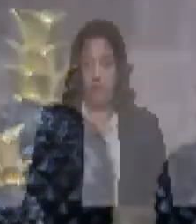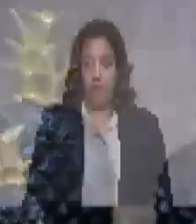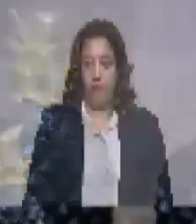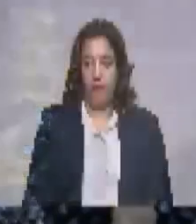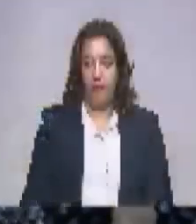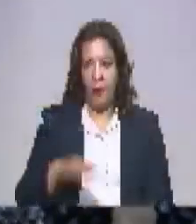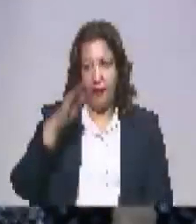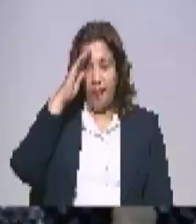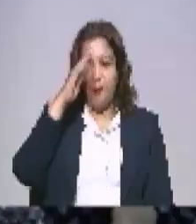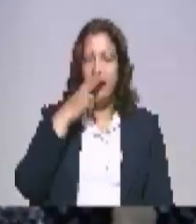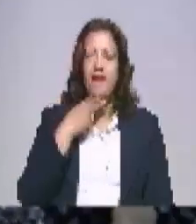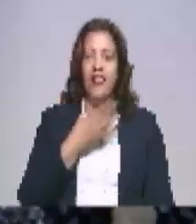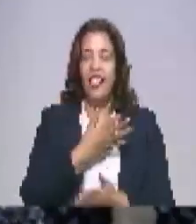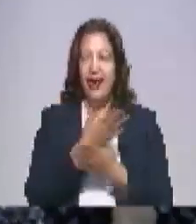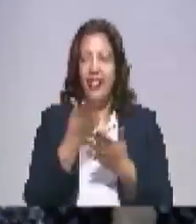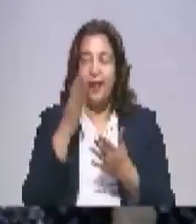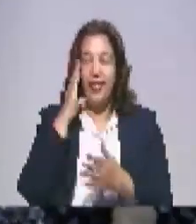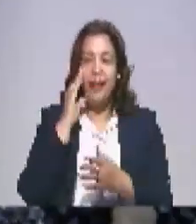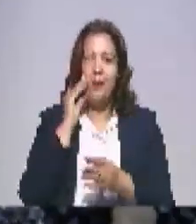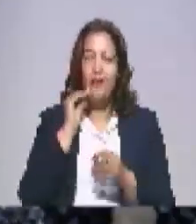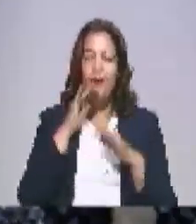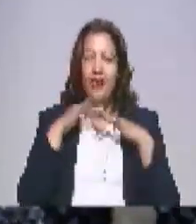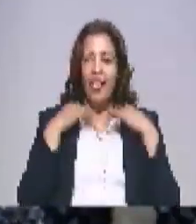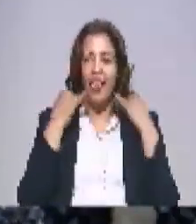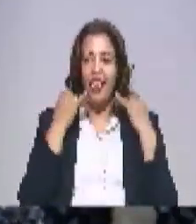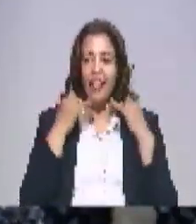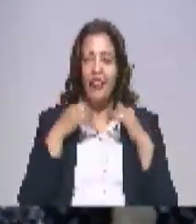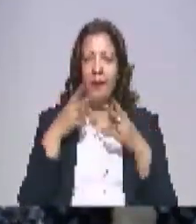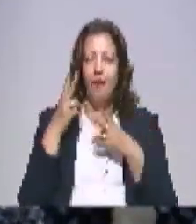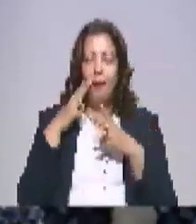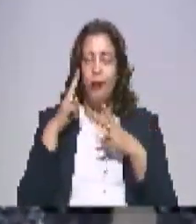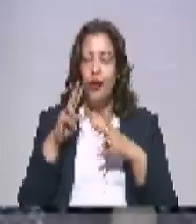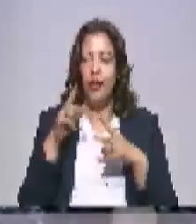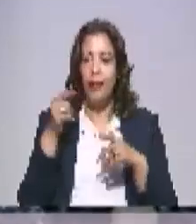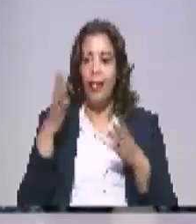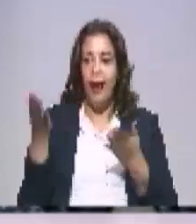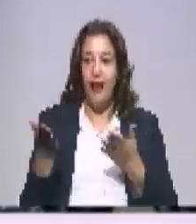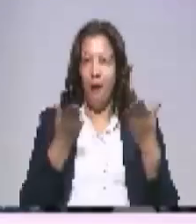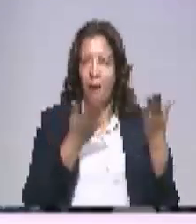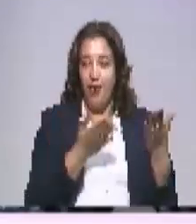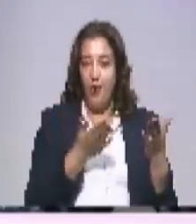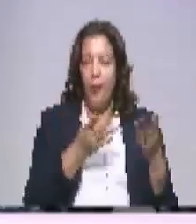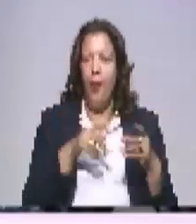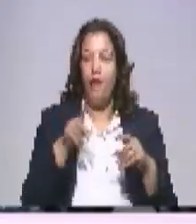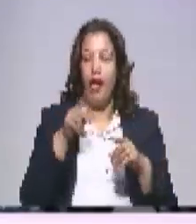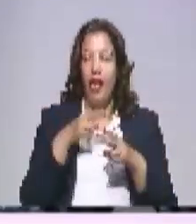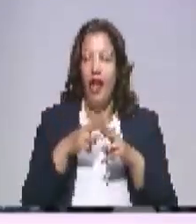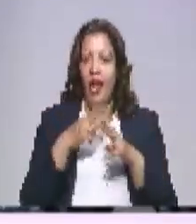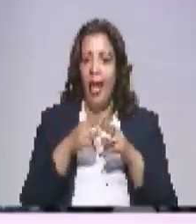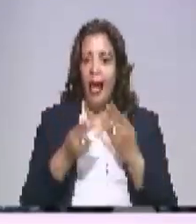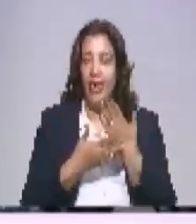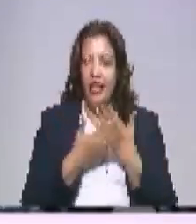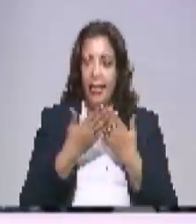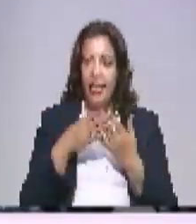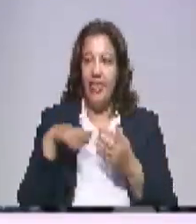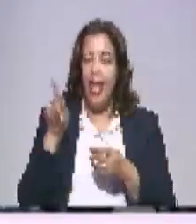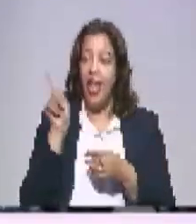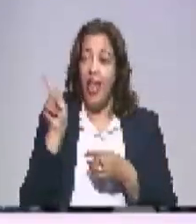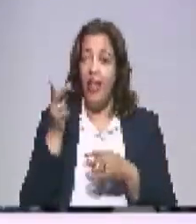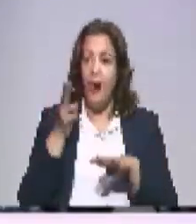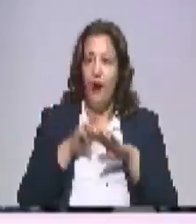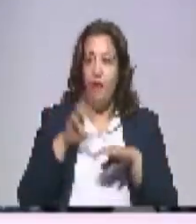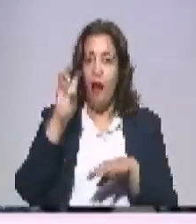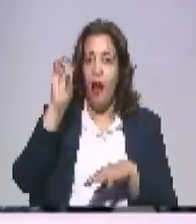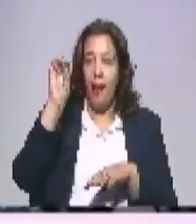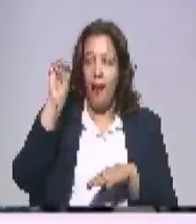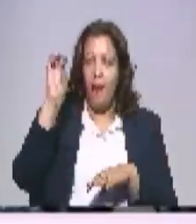يا مساء الخير والهنا والسعادة على حضراتكم مشاهدينا. أهلا بيكم في حلقة جديدة من هي ومي. زي ما حضراتكم متعودين بنكون معاكم